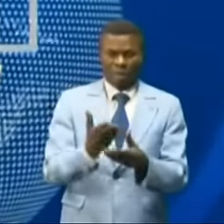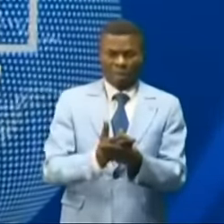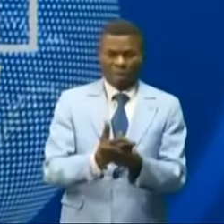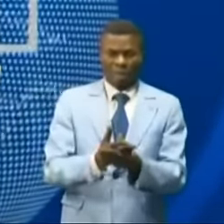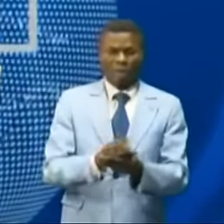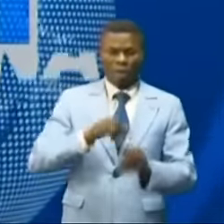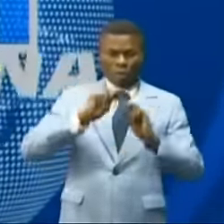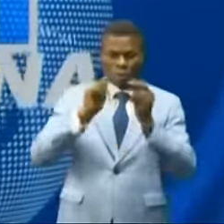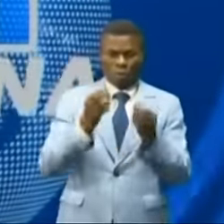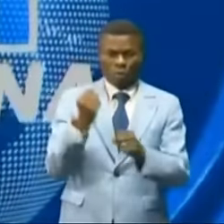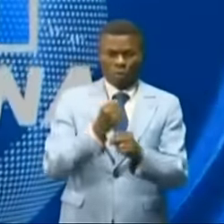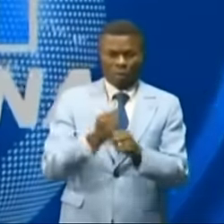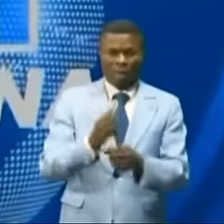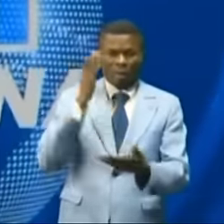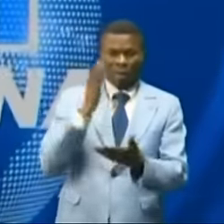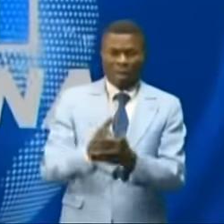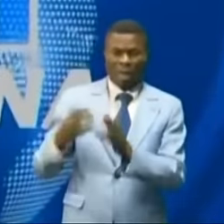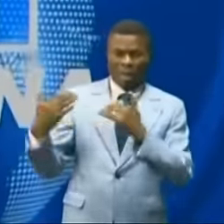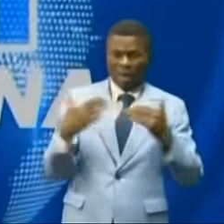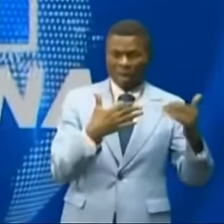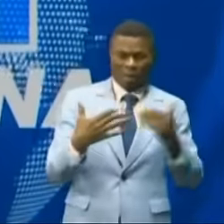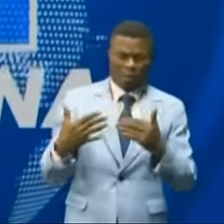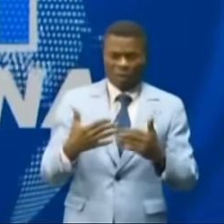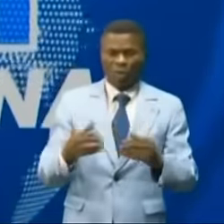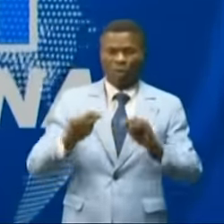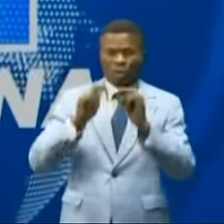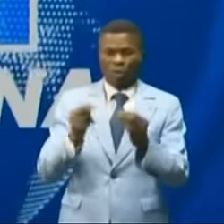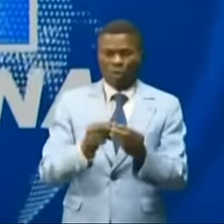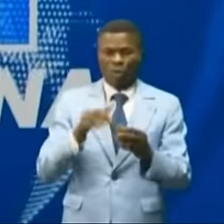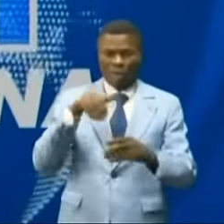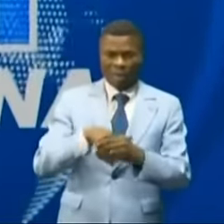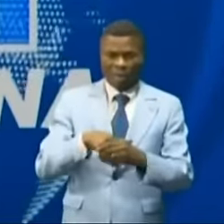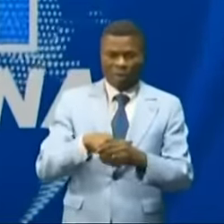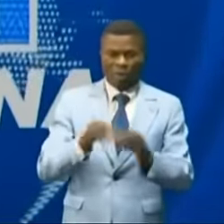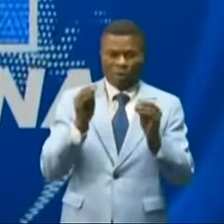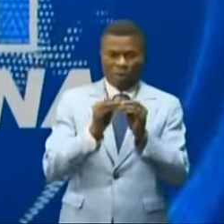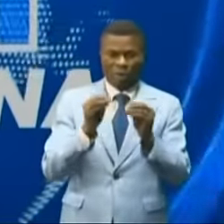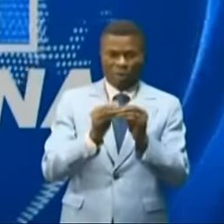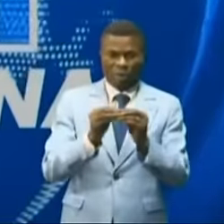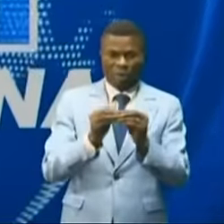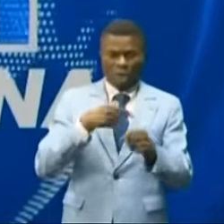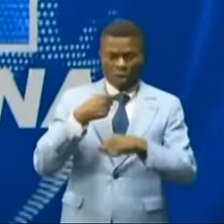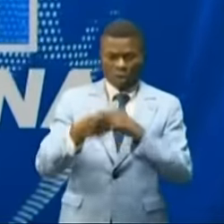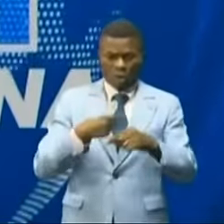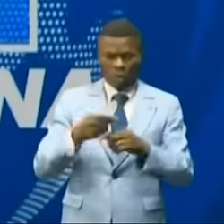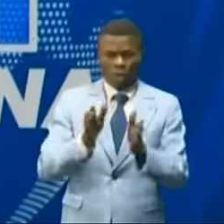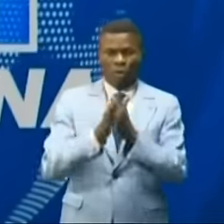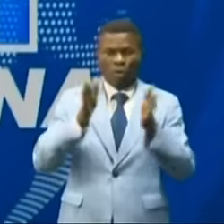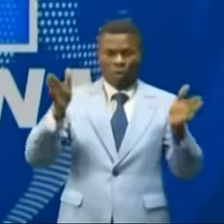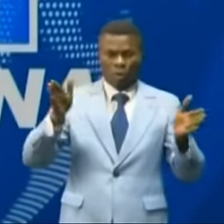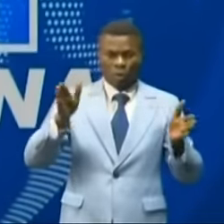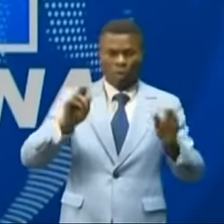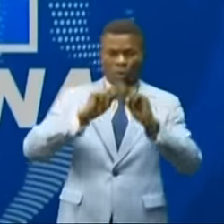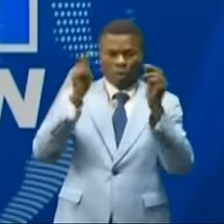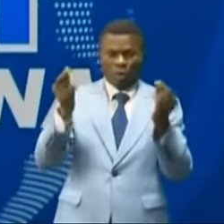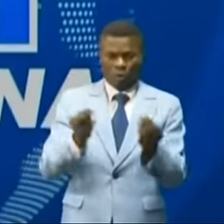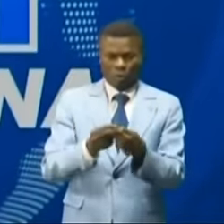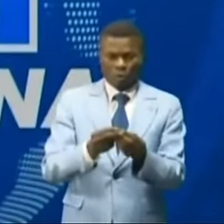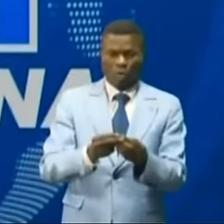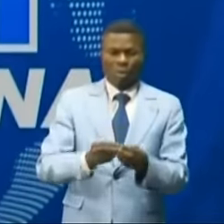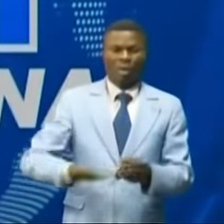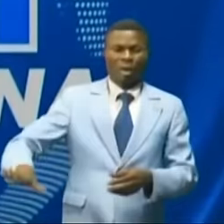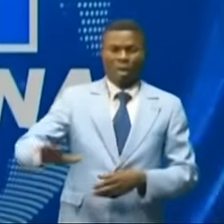leur travail de désarmement, des mobilisations. C'était au cours de la réunion du lancement officiel du groupe à Dar es Salaam